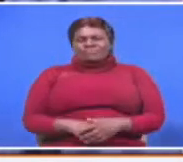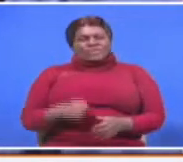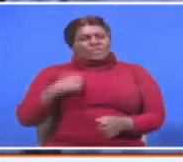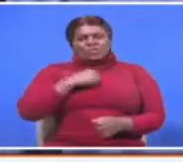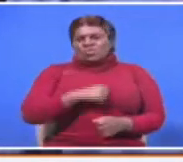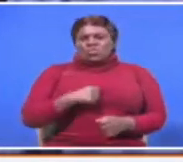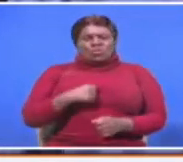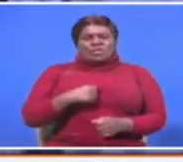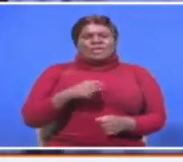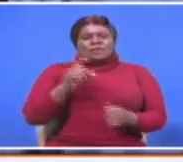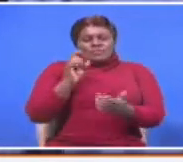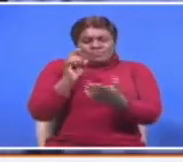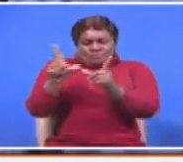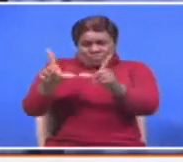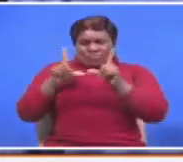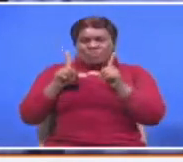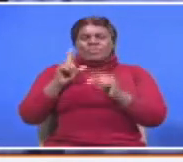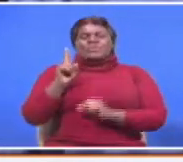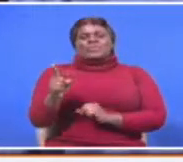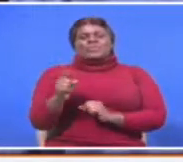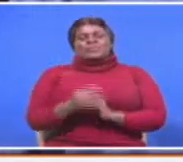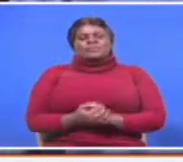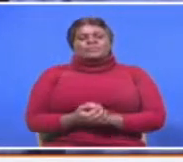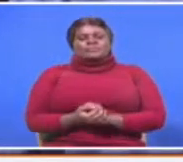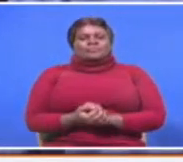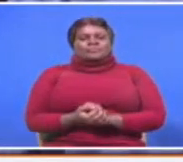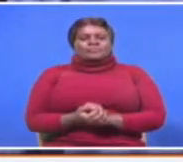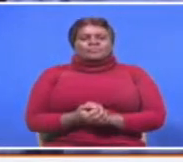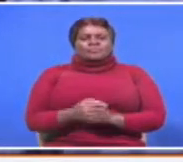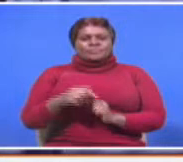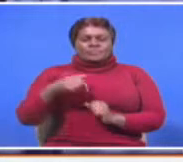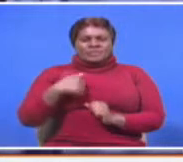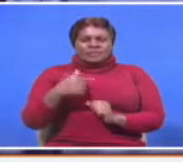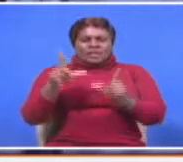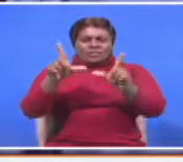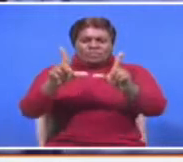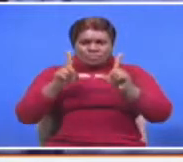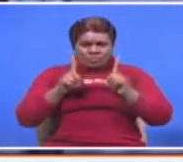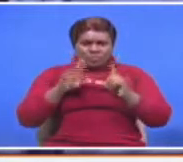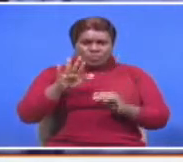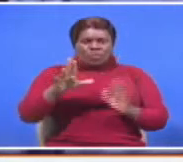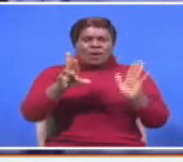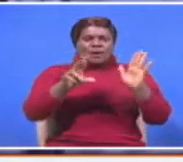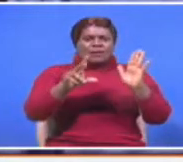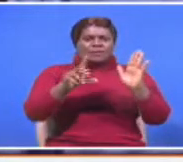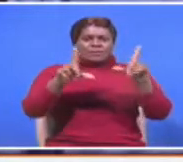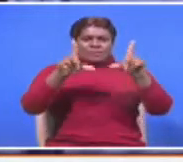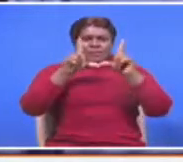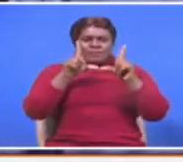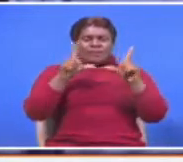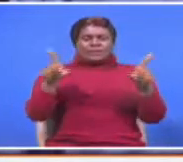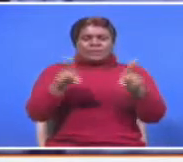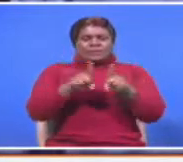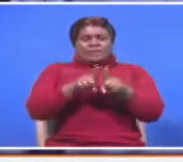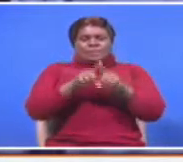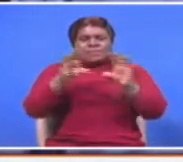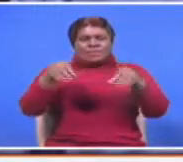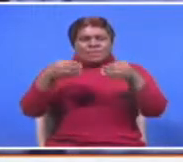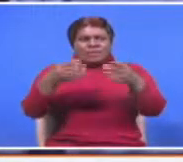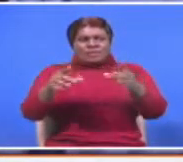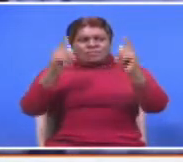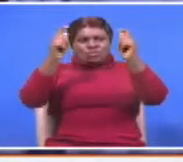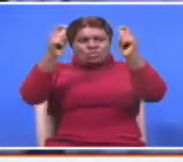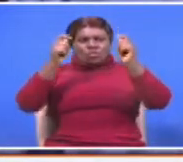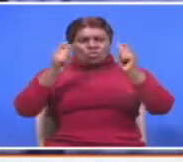no choice but to revoke your license. We will take away the one you have and we'll also give you a